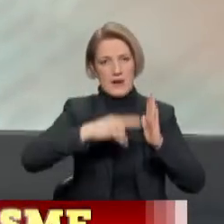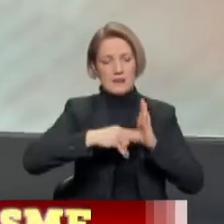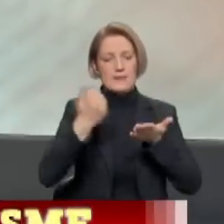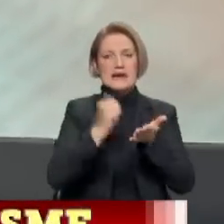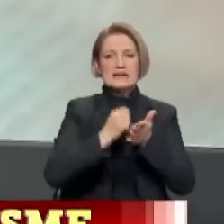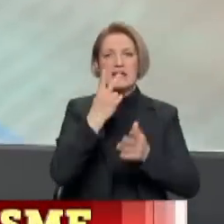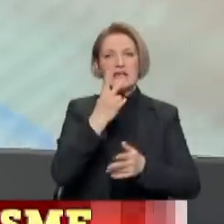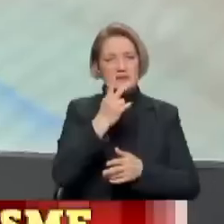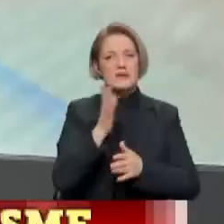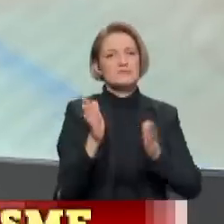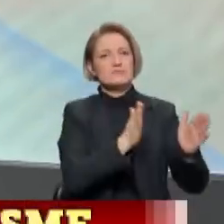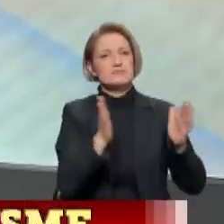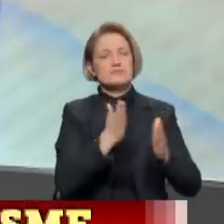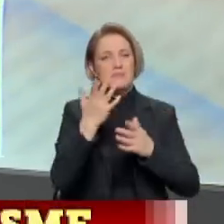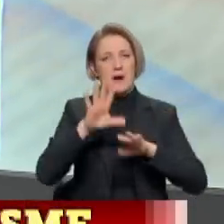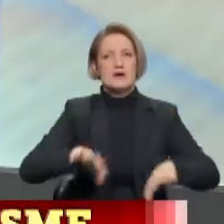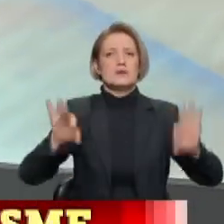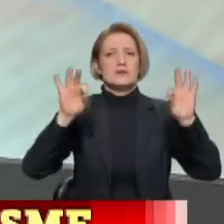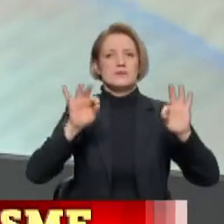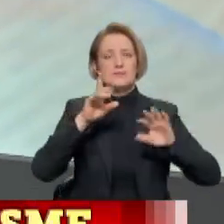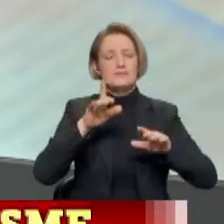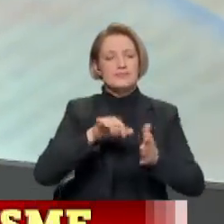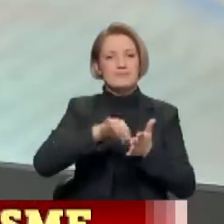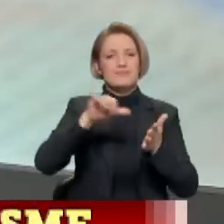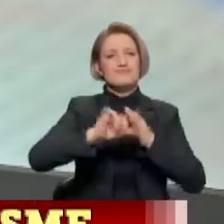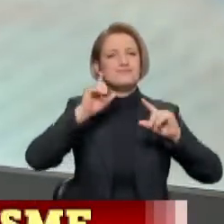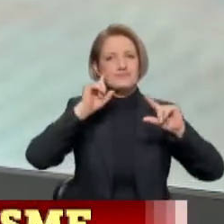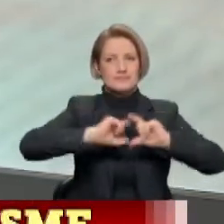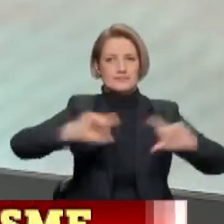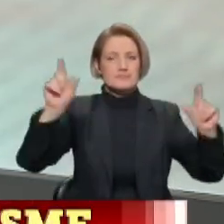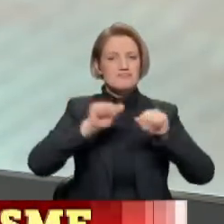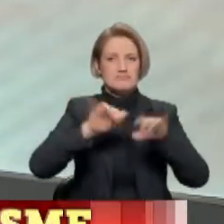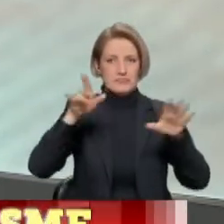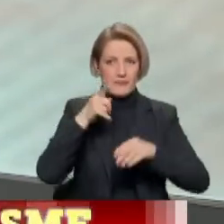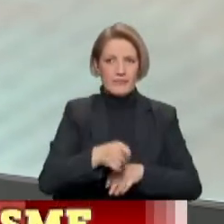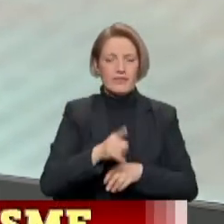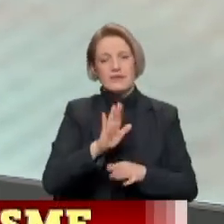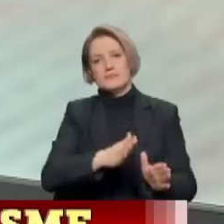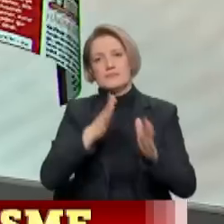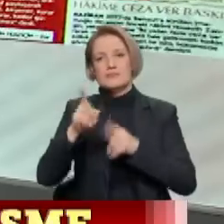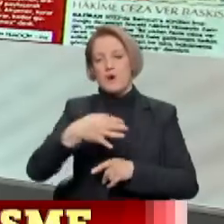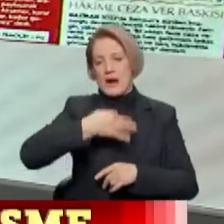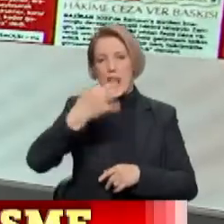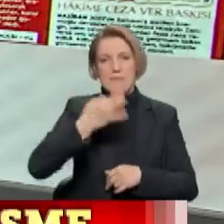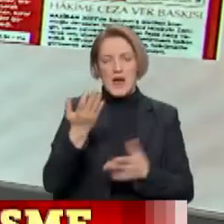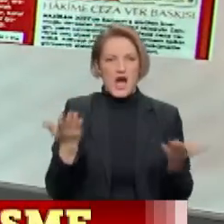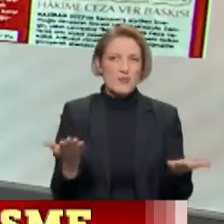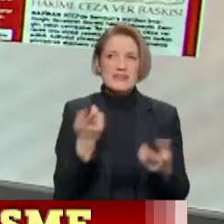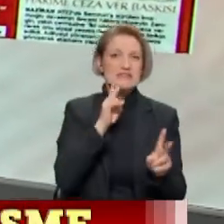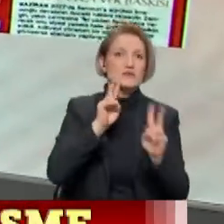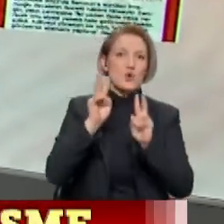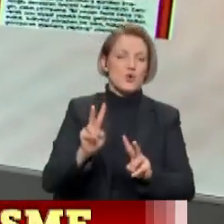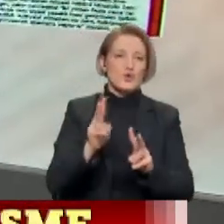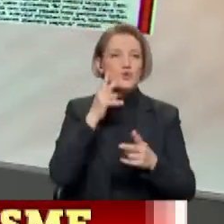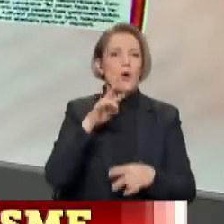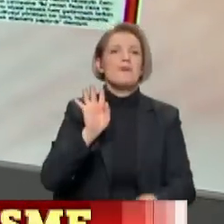Gazeteleri iki tur halinde hazırladık. Bir tarafta tarihi manşetler, diğer tarafta bu haberi acaba nasıl gördü,